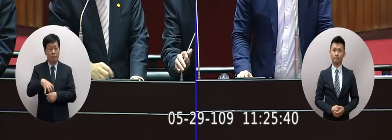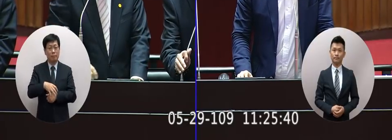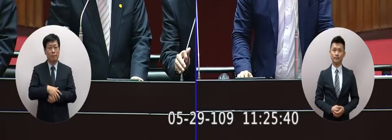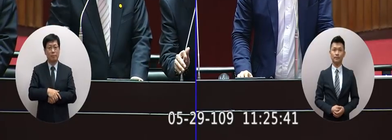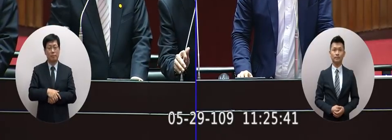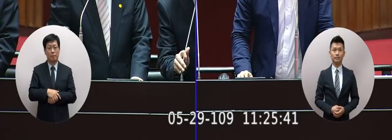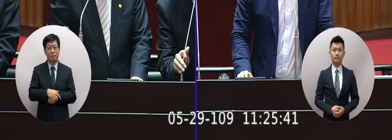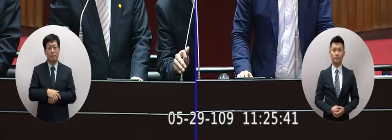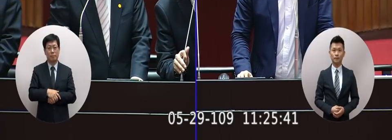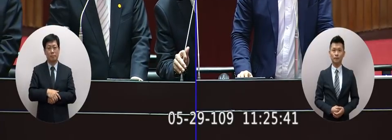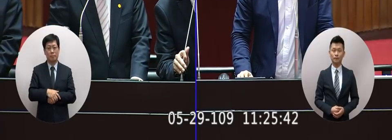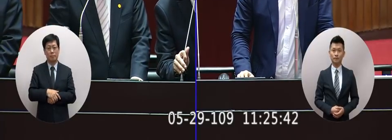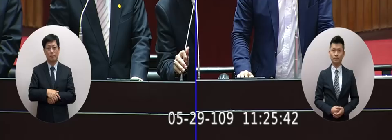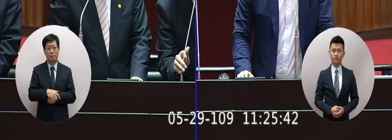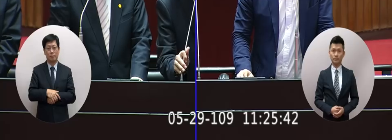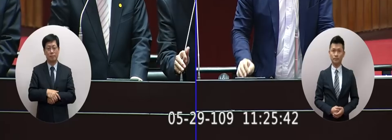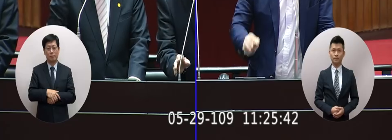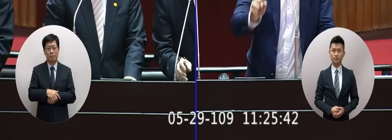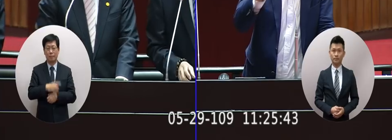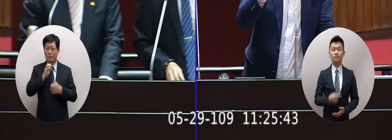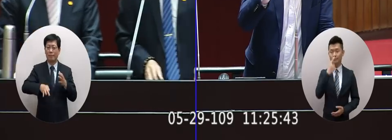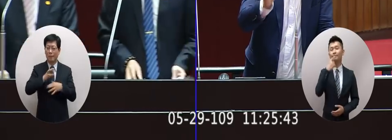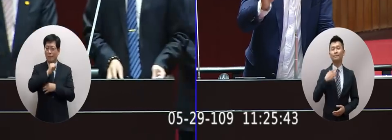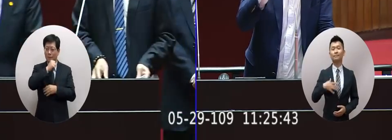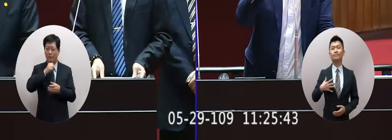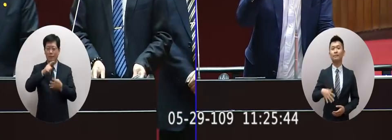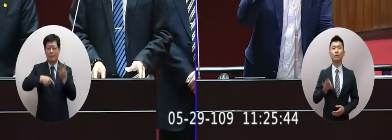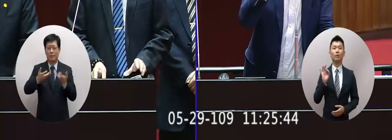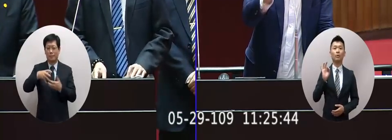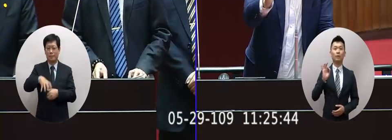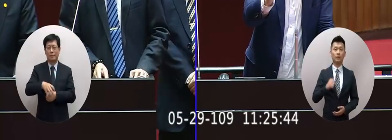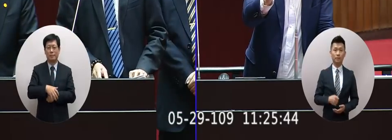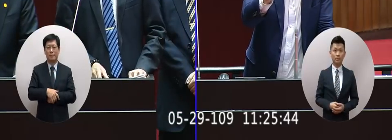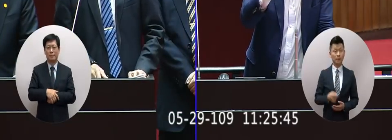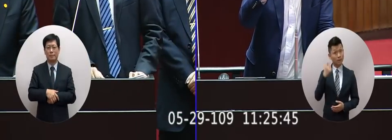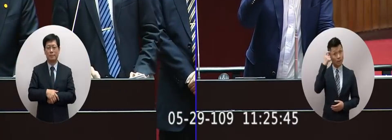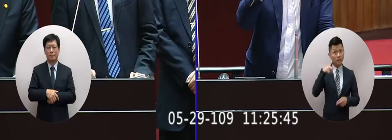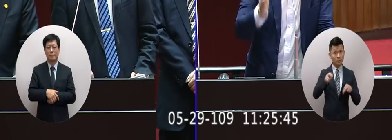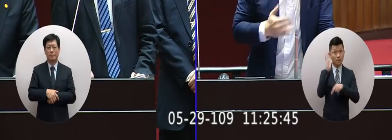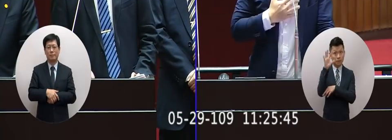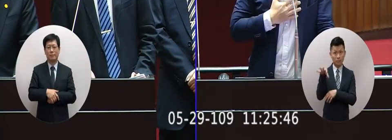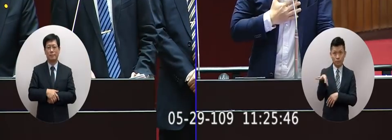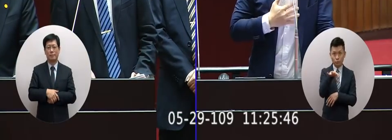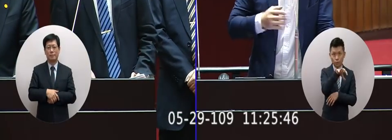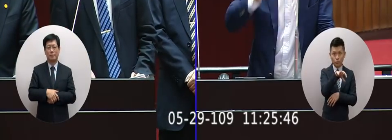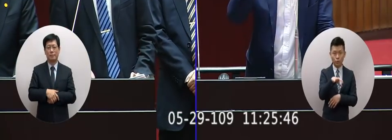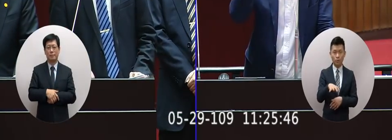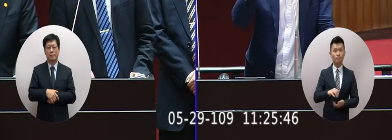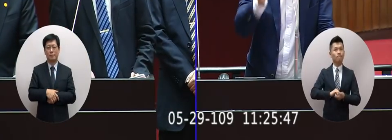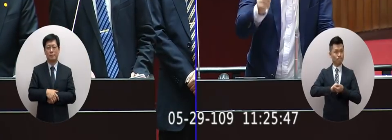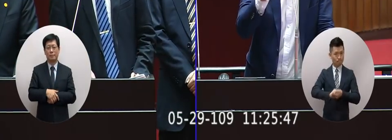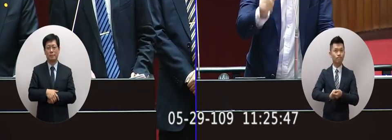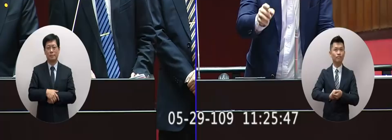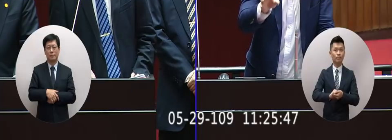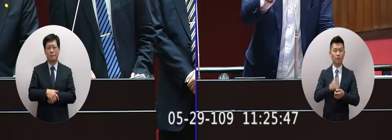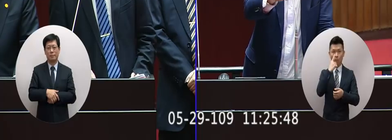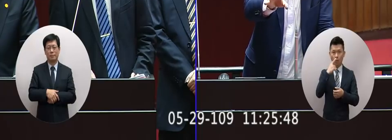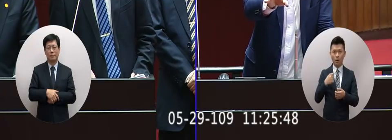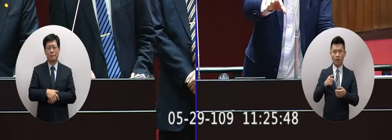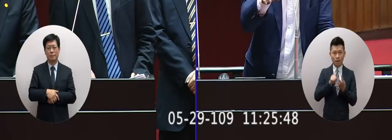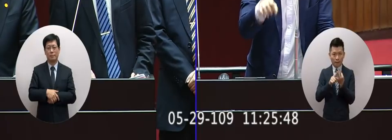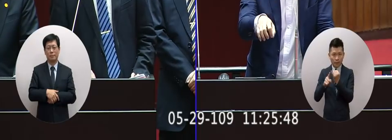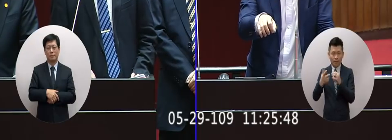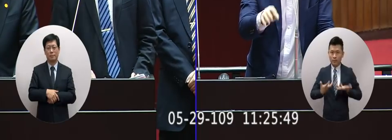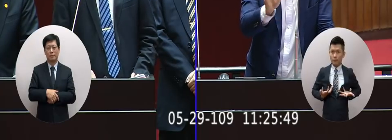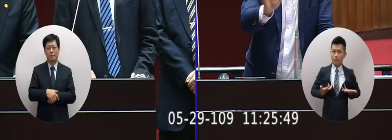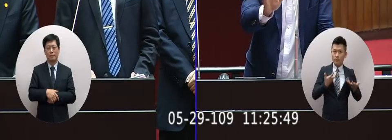个做到处台湾事务所。 了解啦，我好，安尼表示咱行政单位即摆已经拍胸腔保证，讲我已经尽所有力量来，